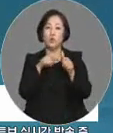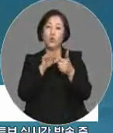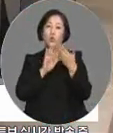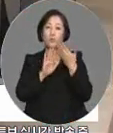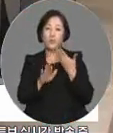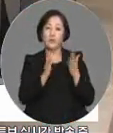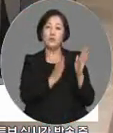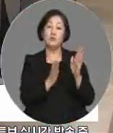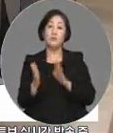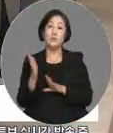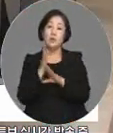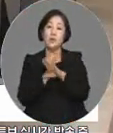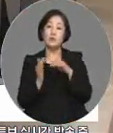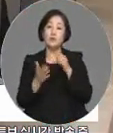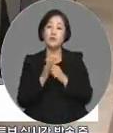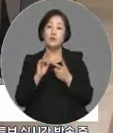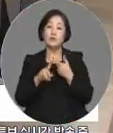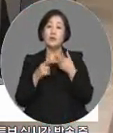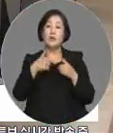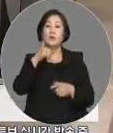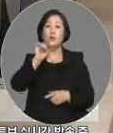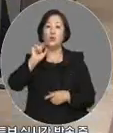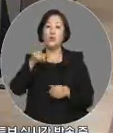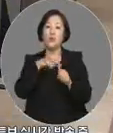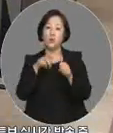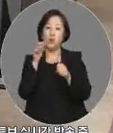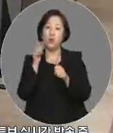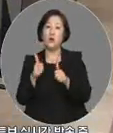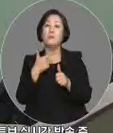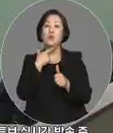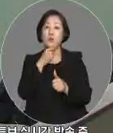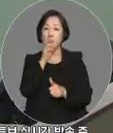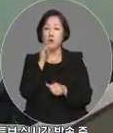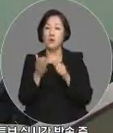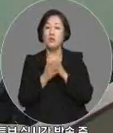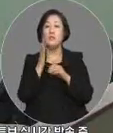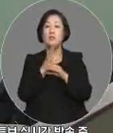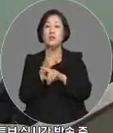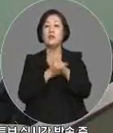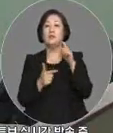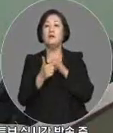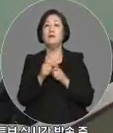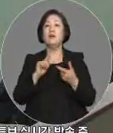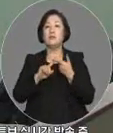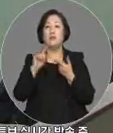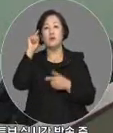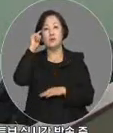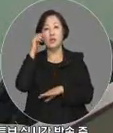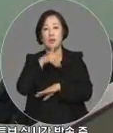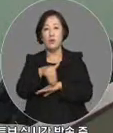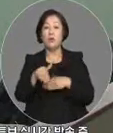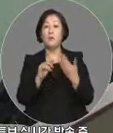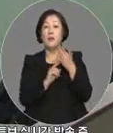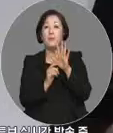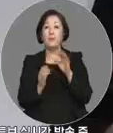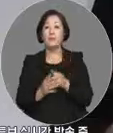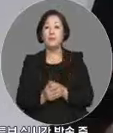미래를 준비하는 것이 고인이 바라는 중단 없는 울산 교육 방향이라고 생각한다며 이같이 말했습니다.